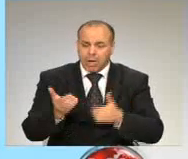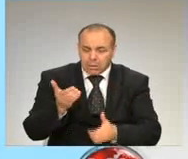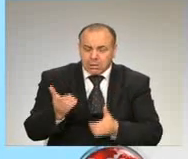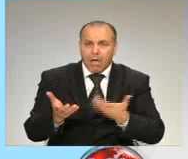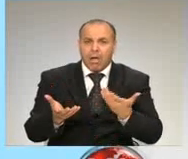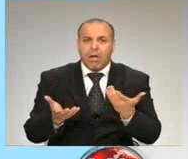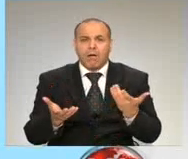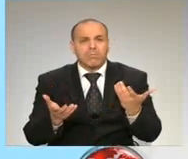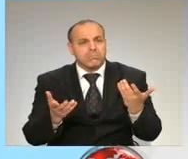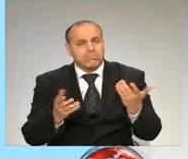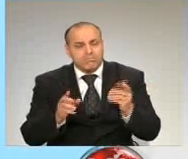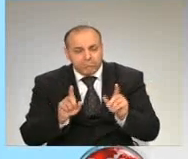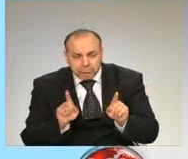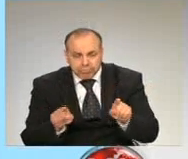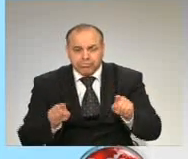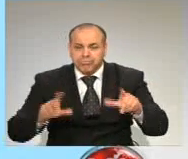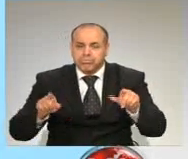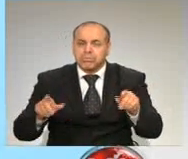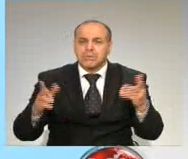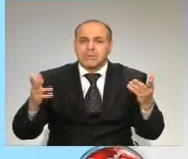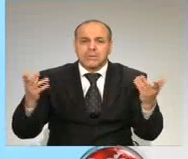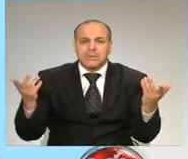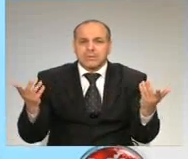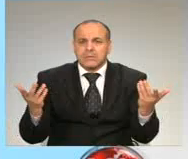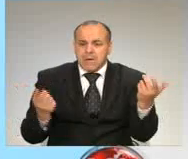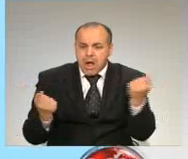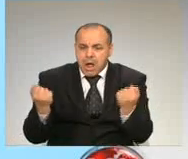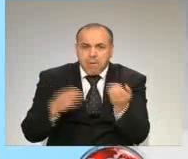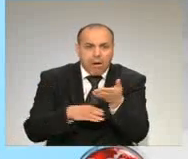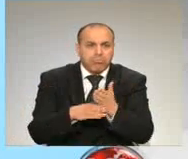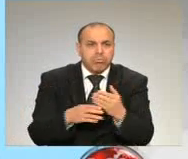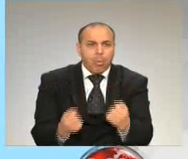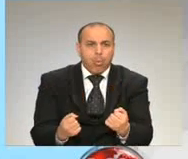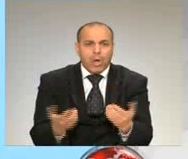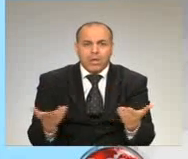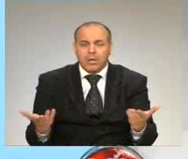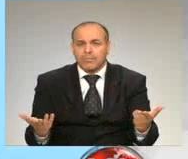يلزمها فهمتني دبابات ويلزم يعني